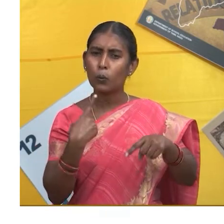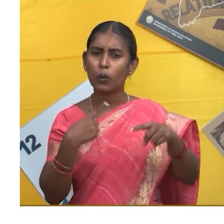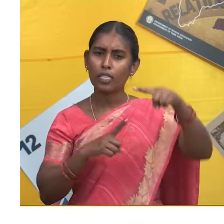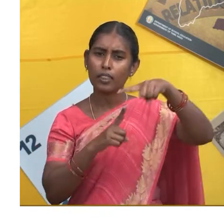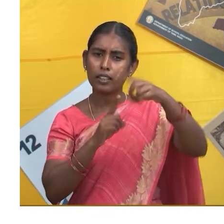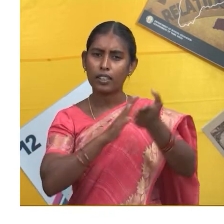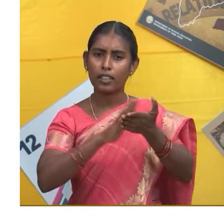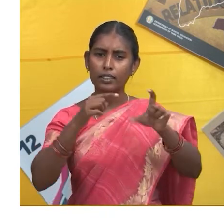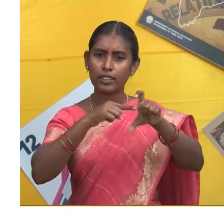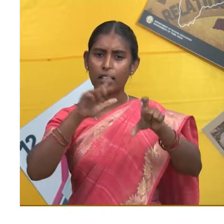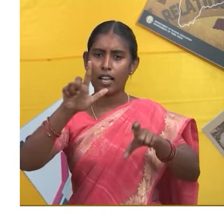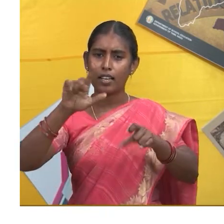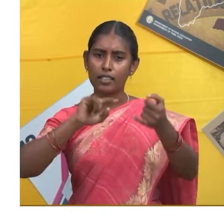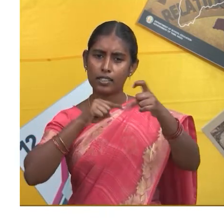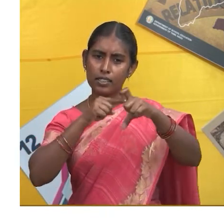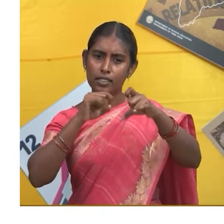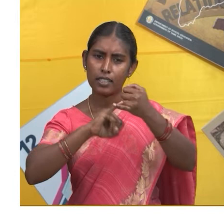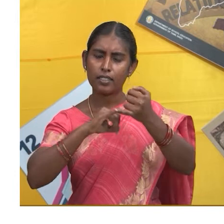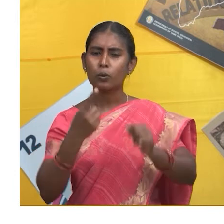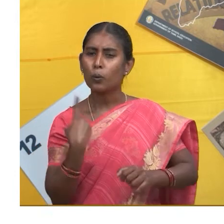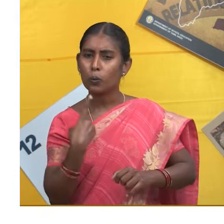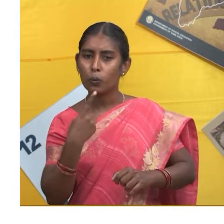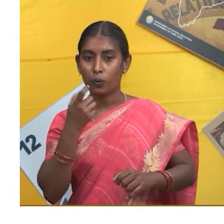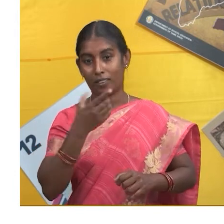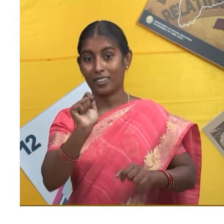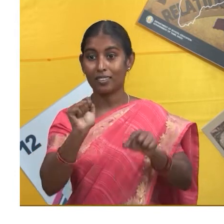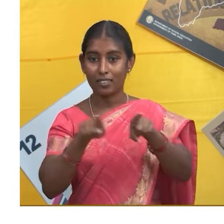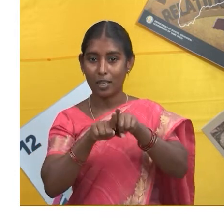கக்கம detectorsல் இருக்கிäftத்த